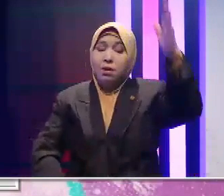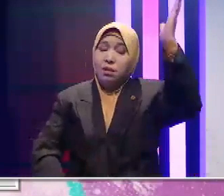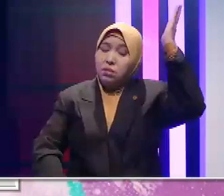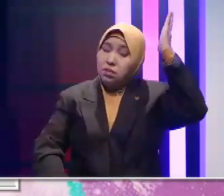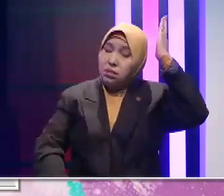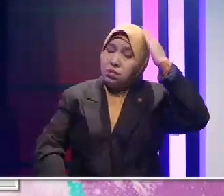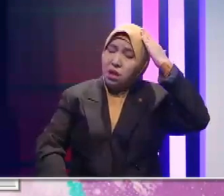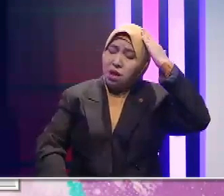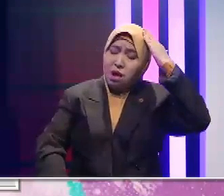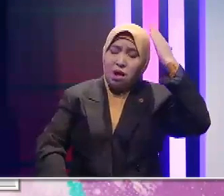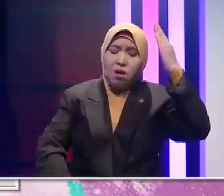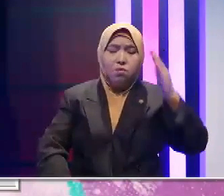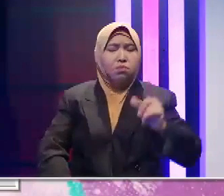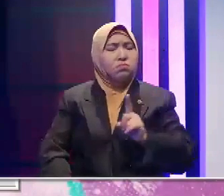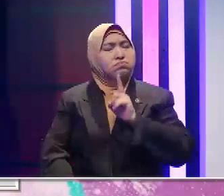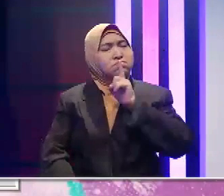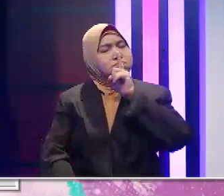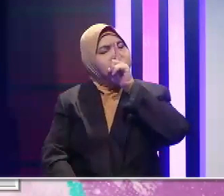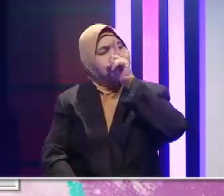تعلمون